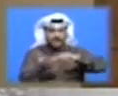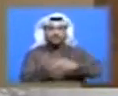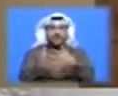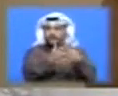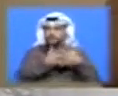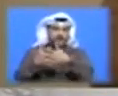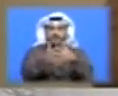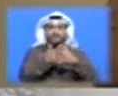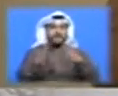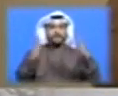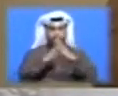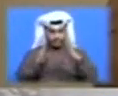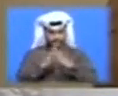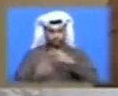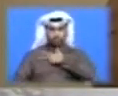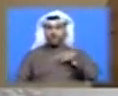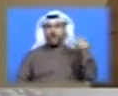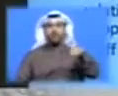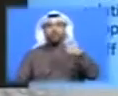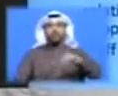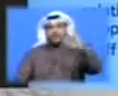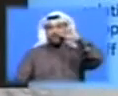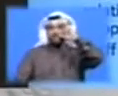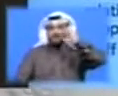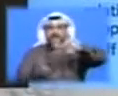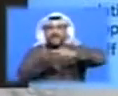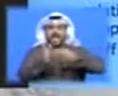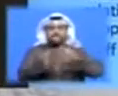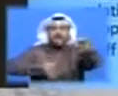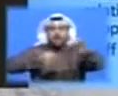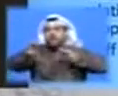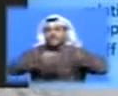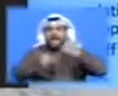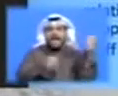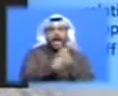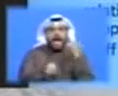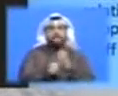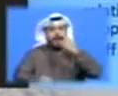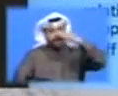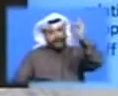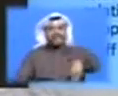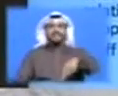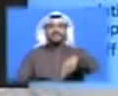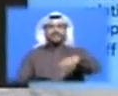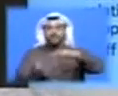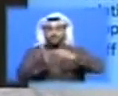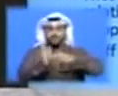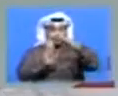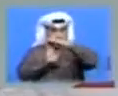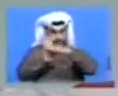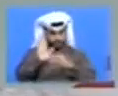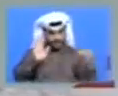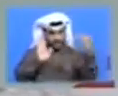الأمريكية والمصرية والحكومة البريطانية لدراسة خطة عمل مضمونة ووضع أجندة واضحة يتم